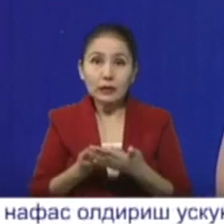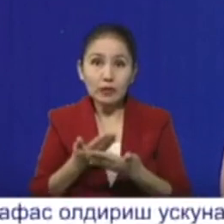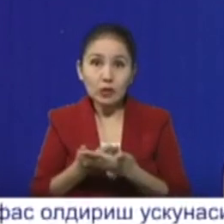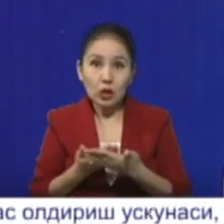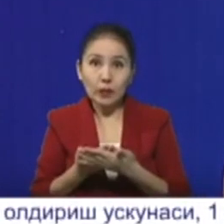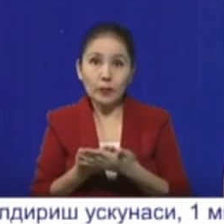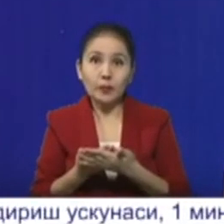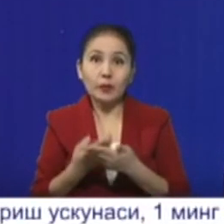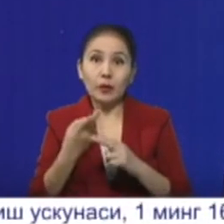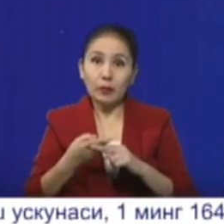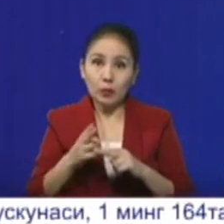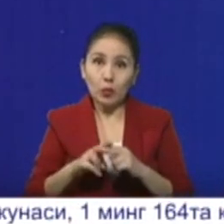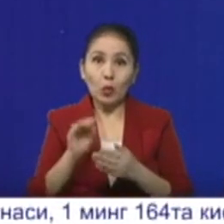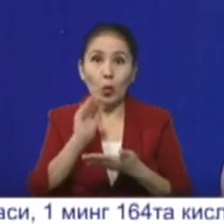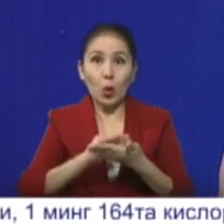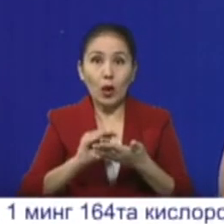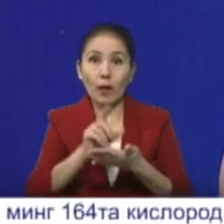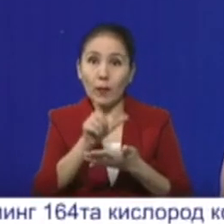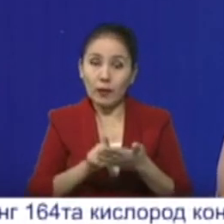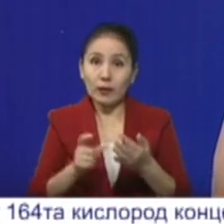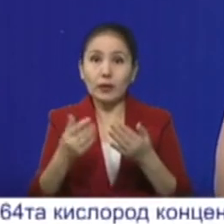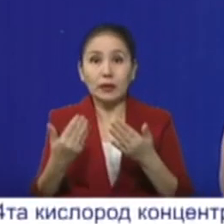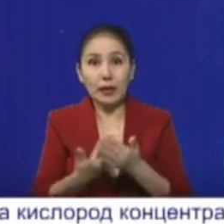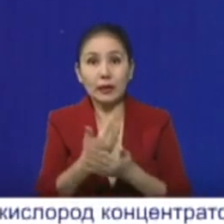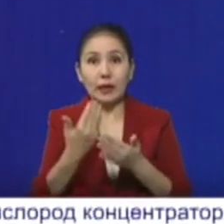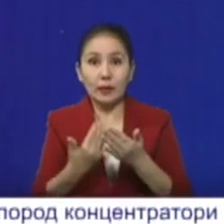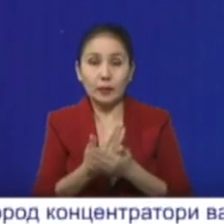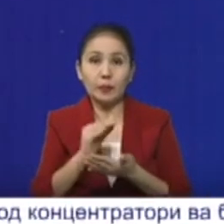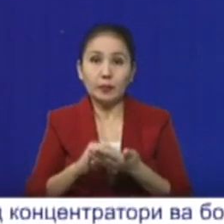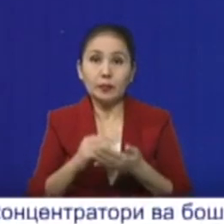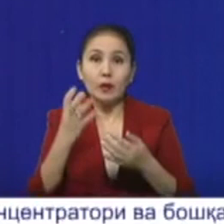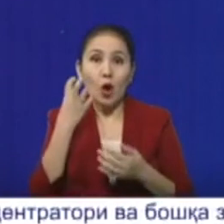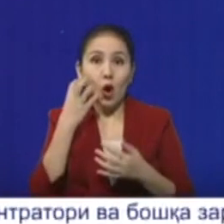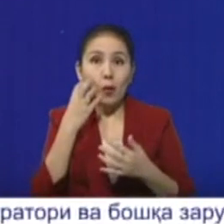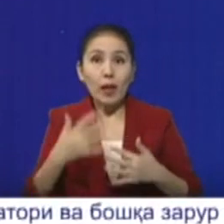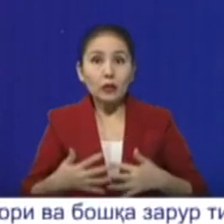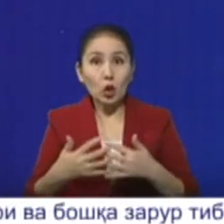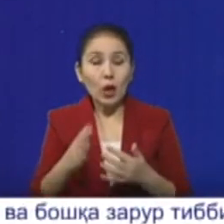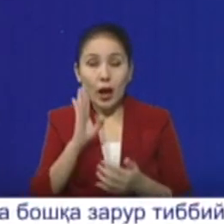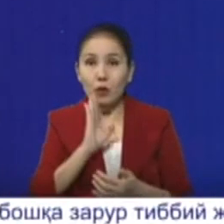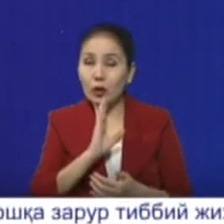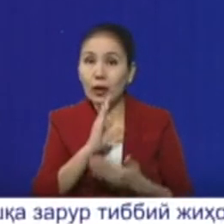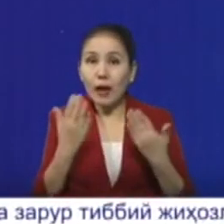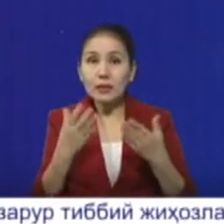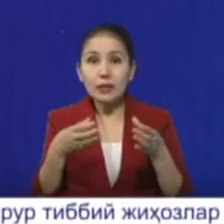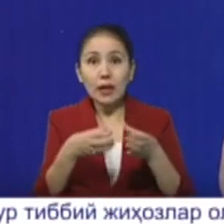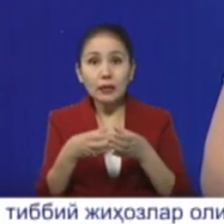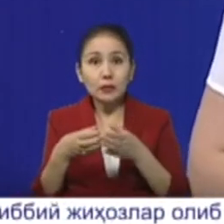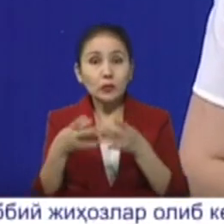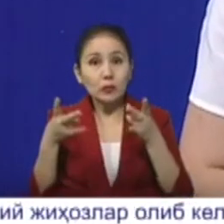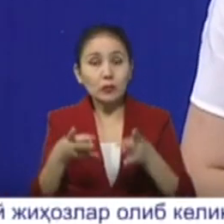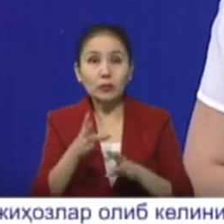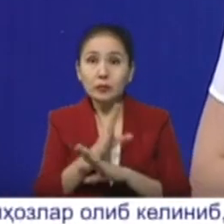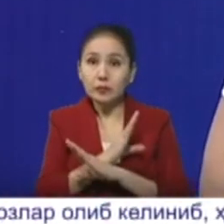asosan bu qo'llanmalar yangilanib bormoqda. Homilador ayollarni qaysi kontingentida o'lim yuz